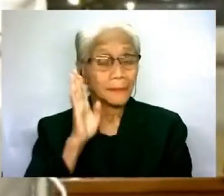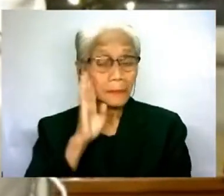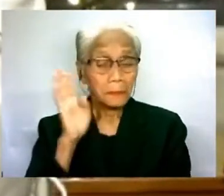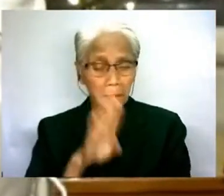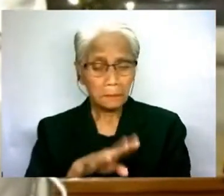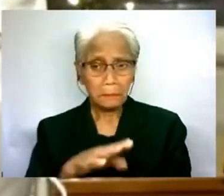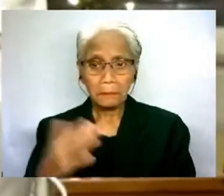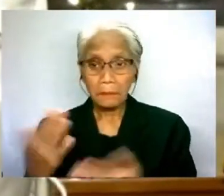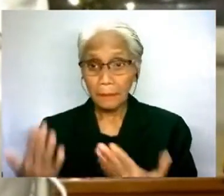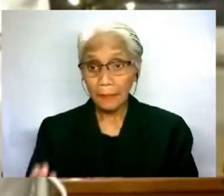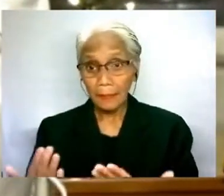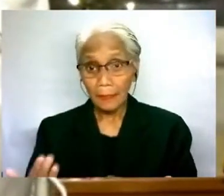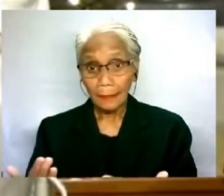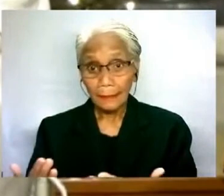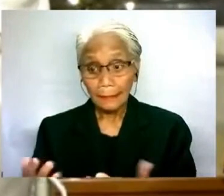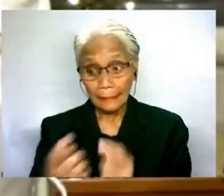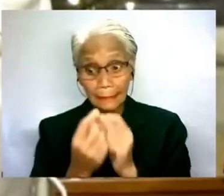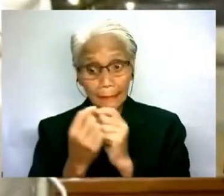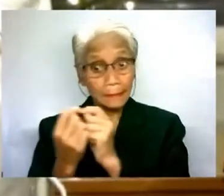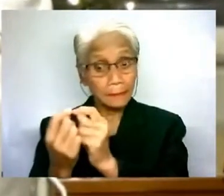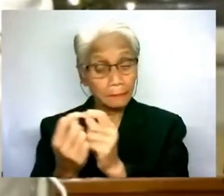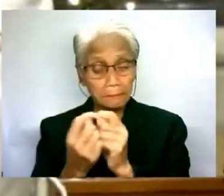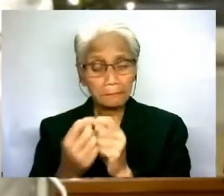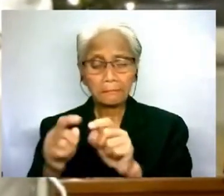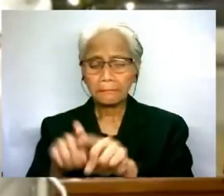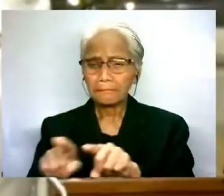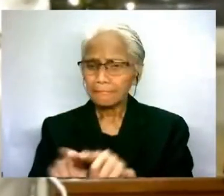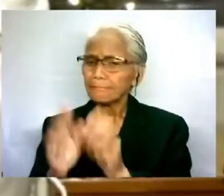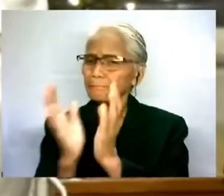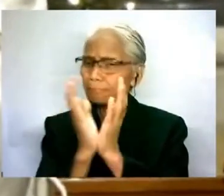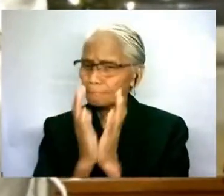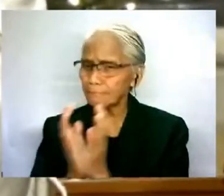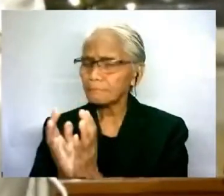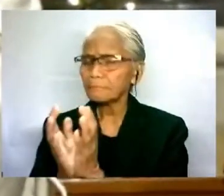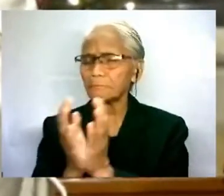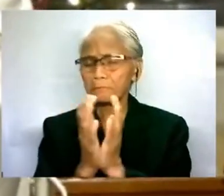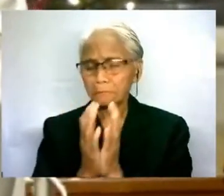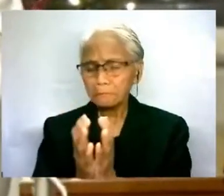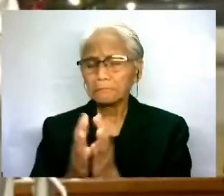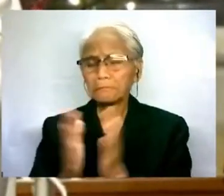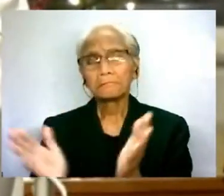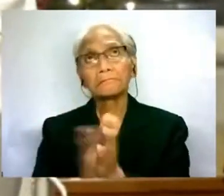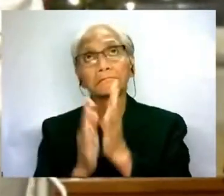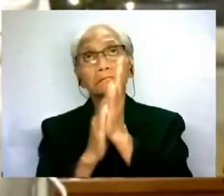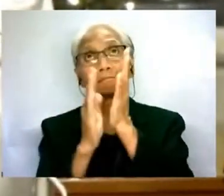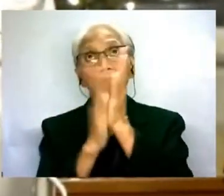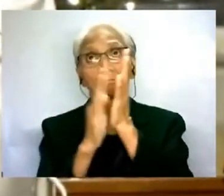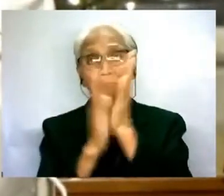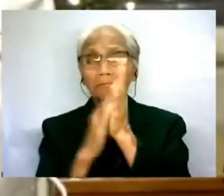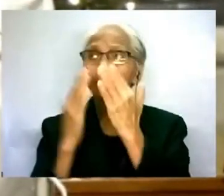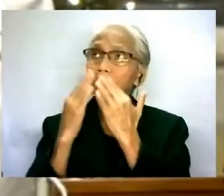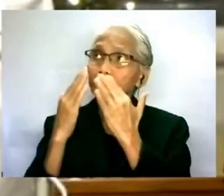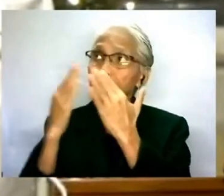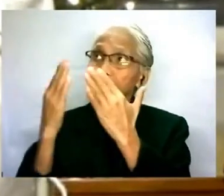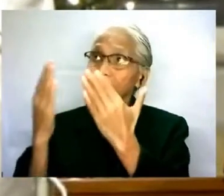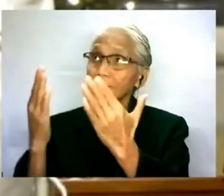ay natitipon bilang isang sambayanan na nagpupuri at nagpapasalamat sa Diyos.